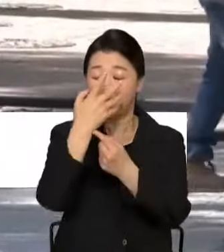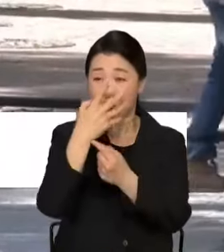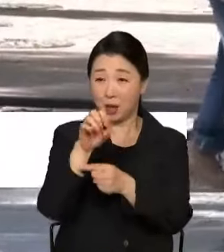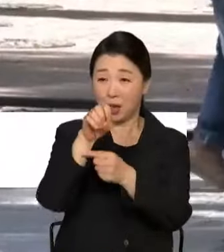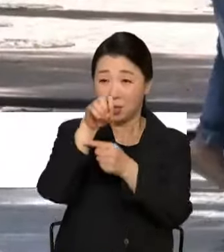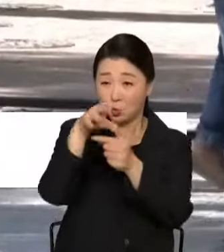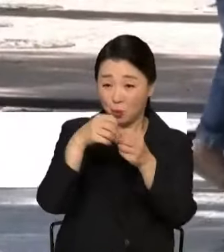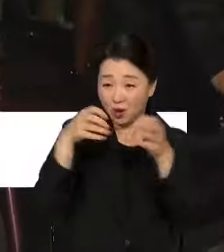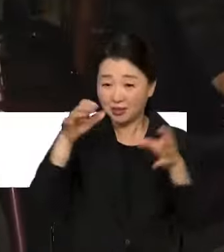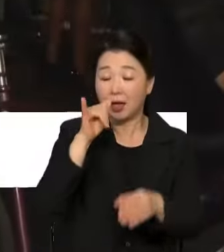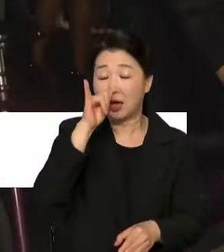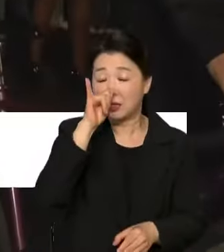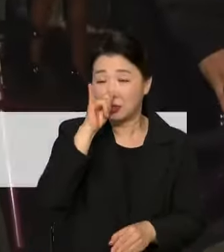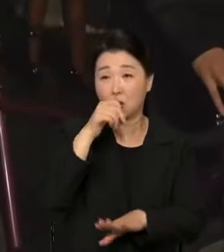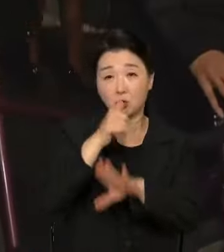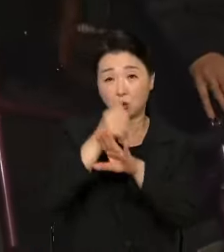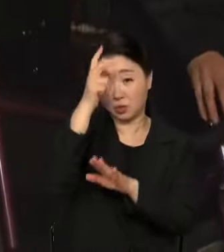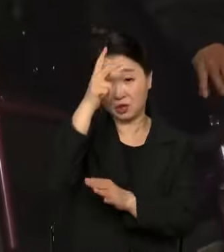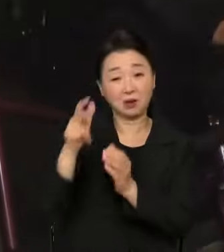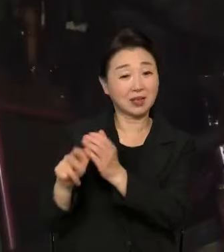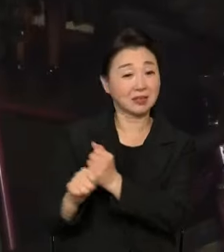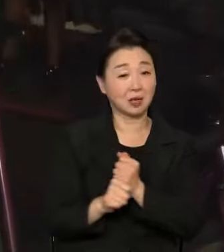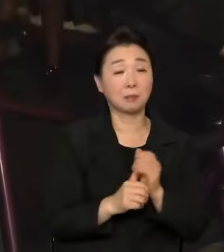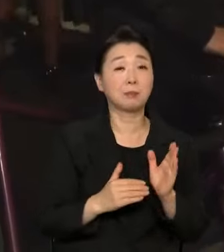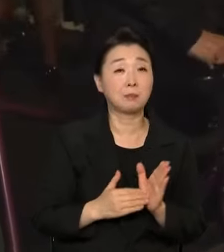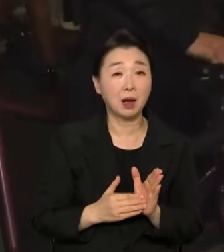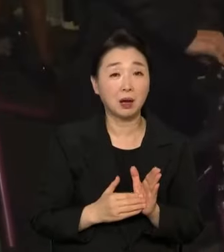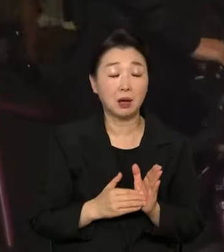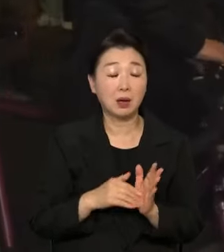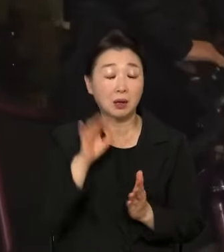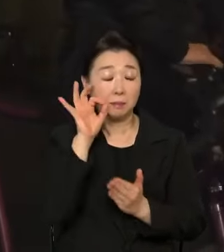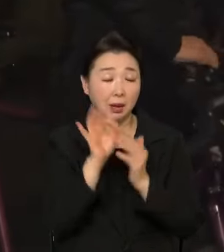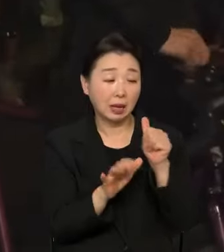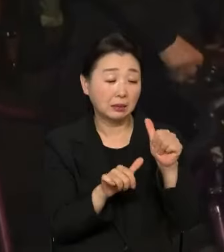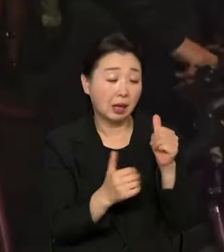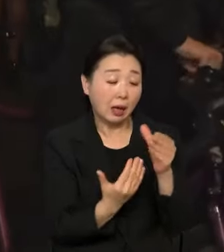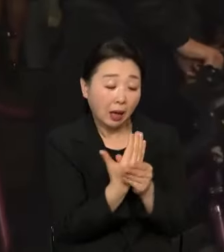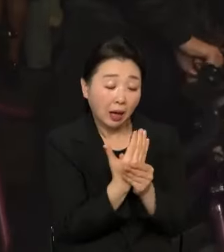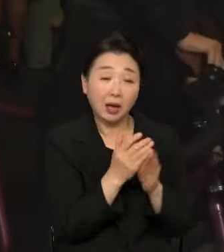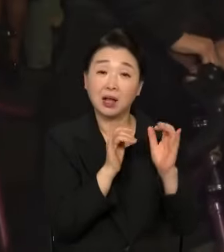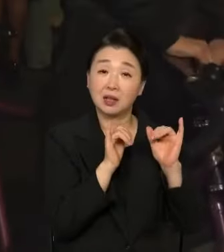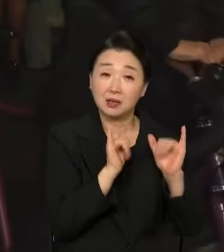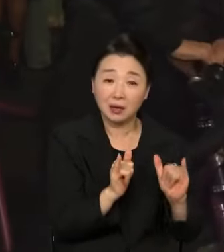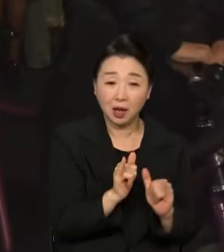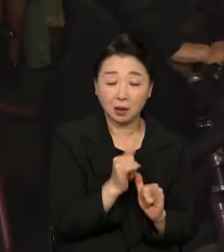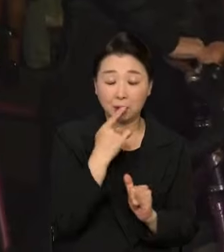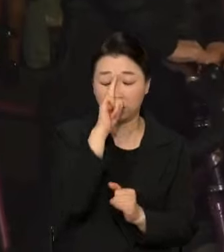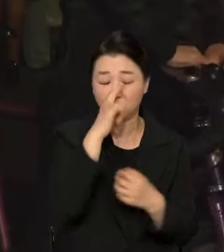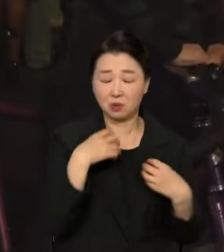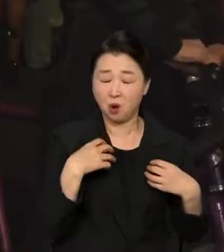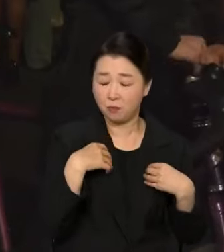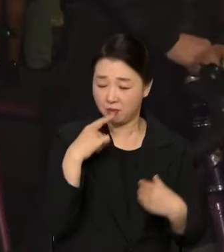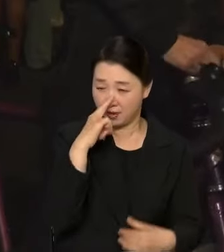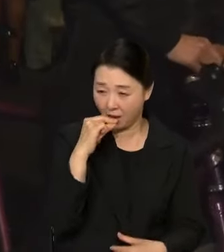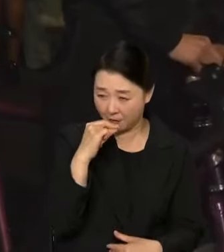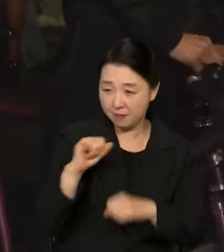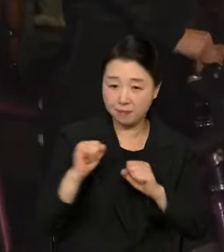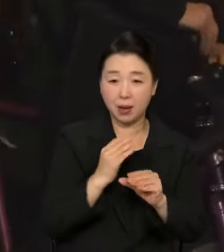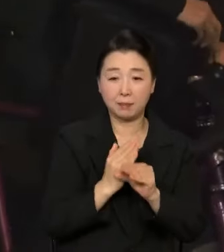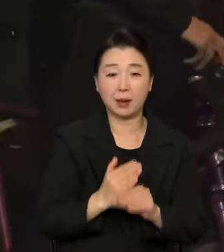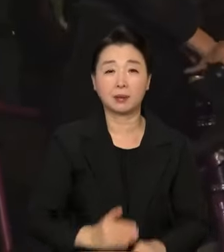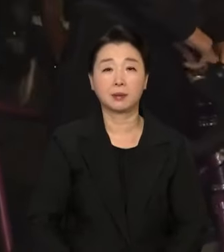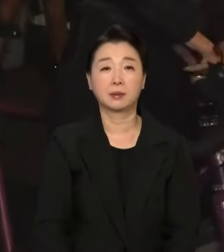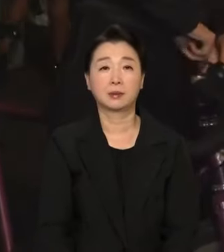소지한 남성이 경찰에 체포되기도 했습니다. 이런 만일의 사태에 대비해 미 당국은 촉각을 곤두세우고 있습니다.